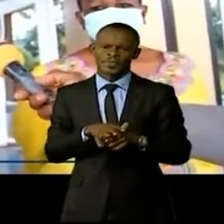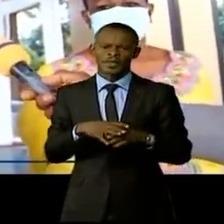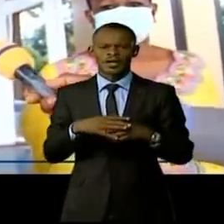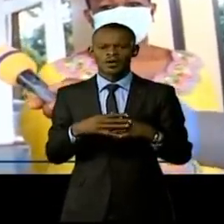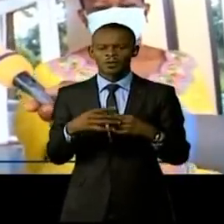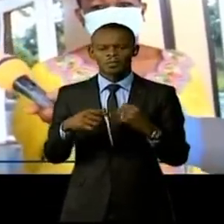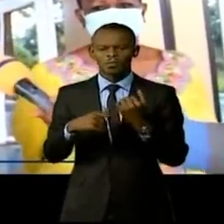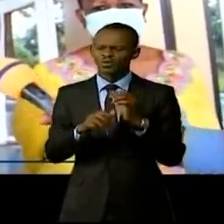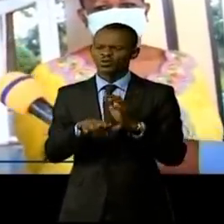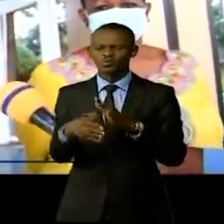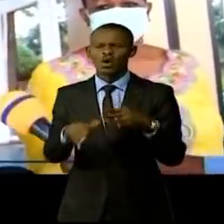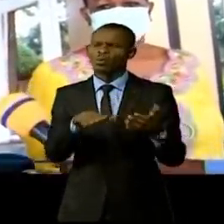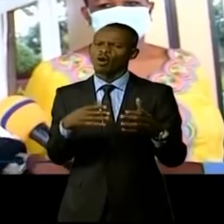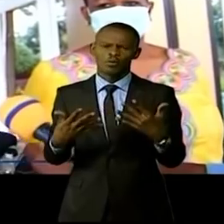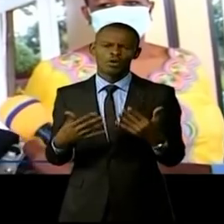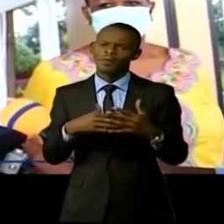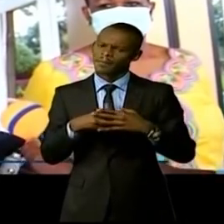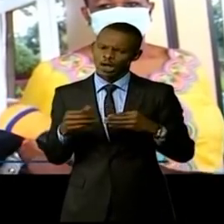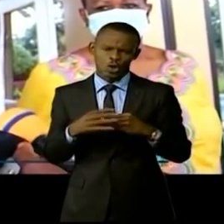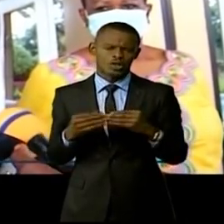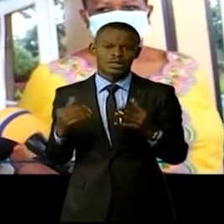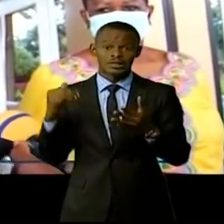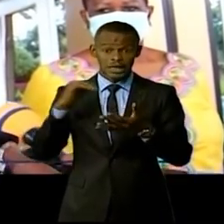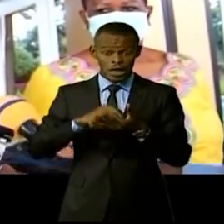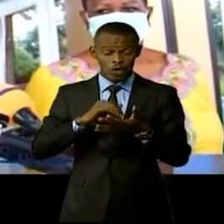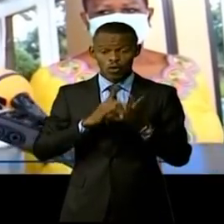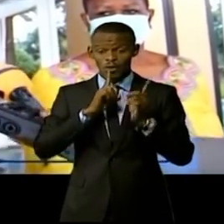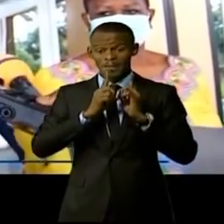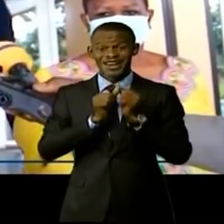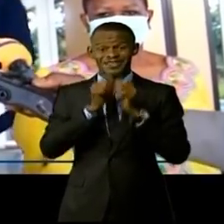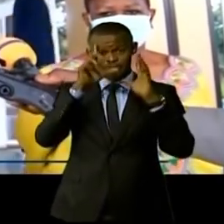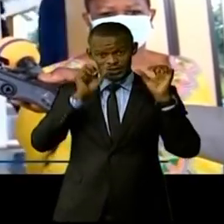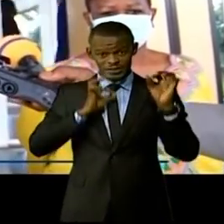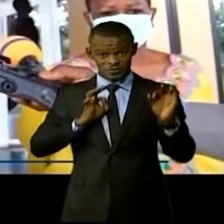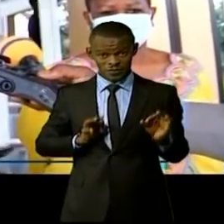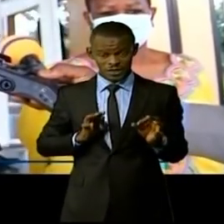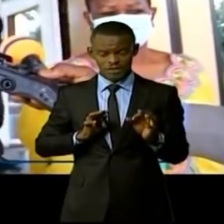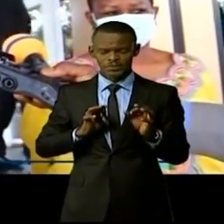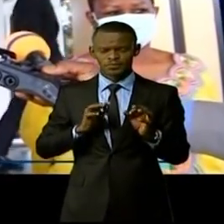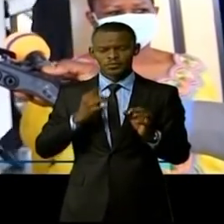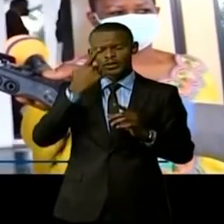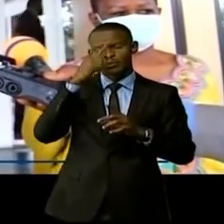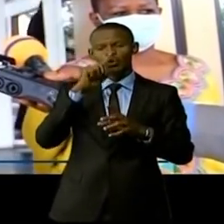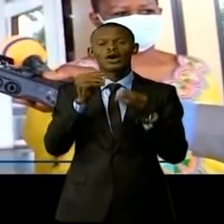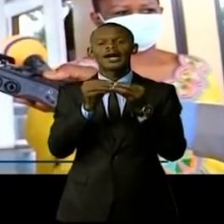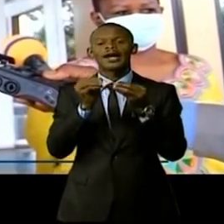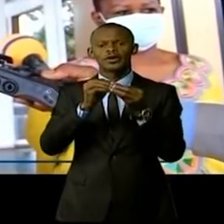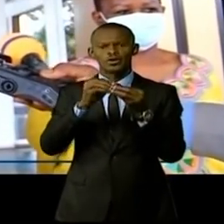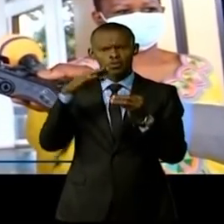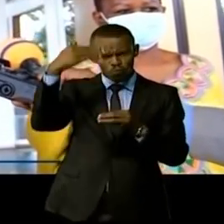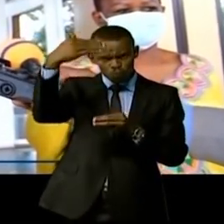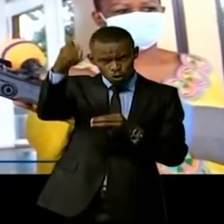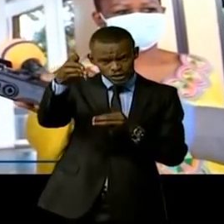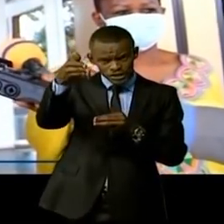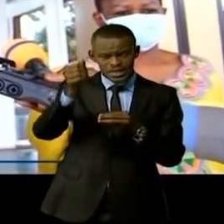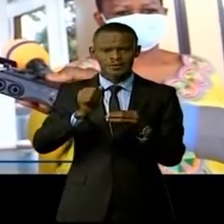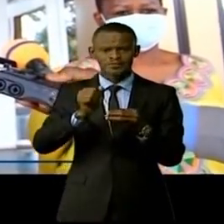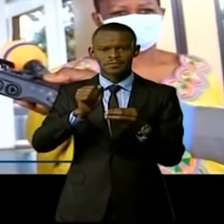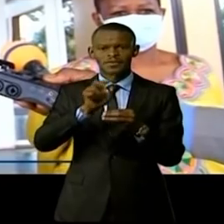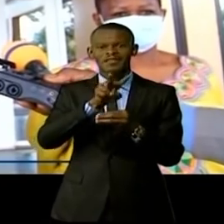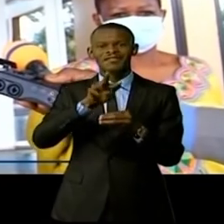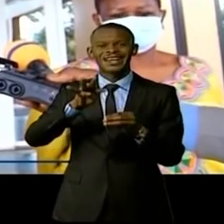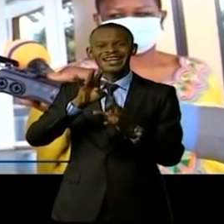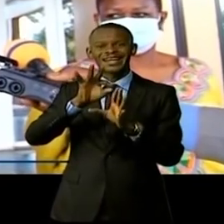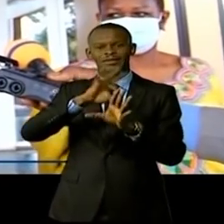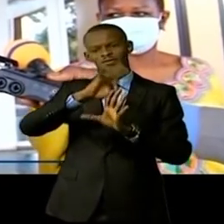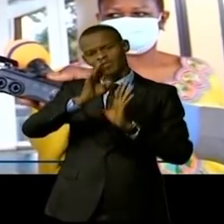importante qui arrivera le 24 février ici à un sommet du mécanisme régional de suivi